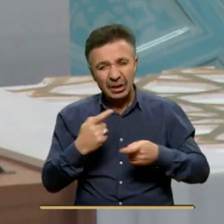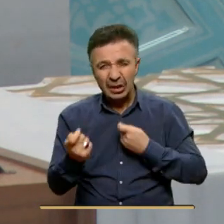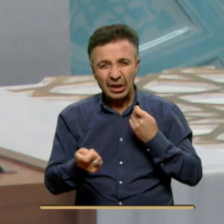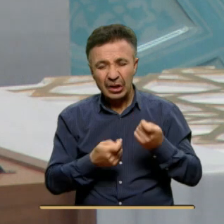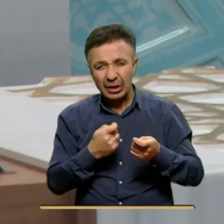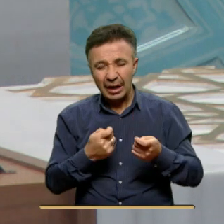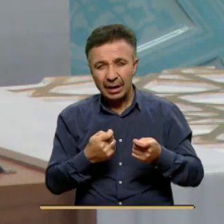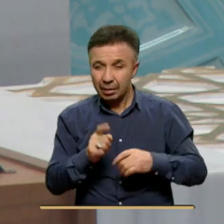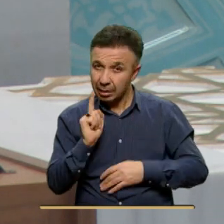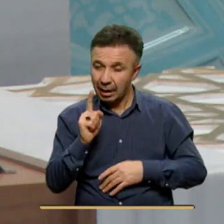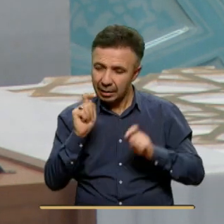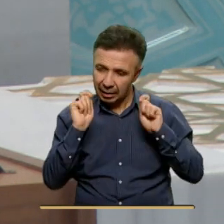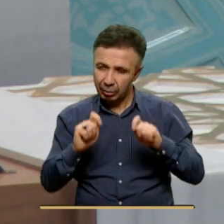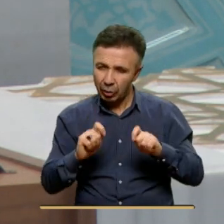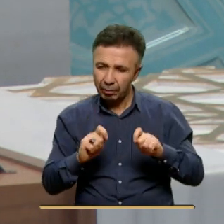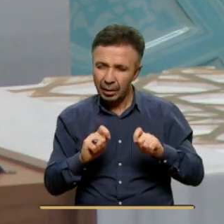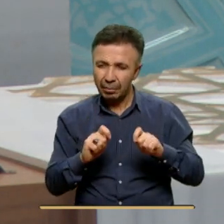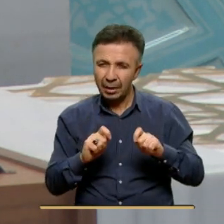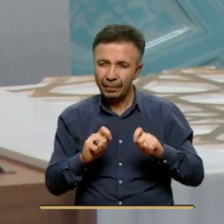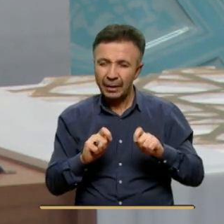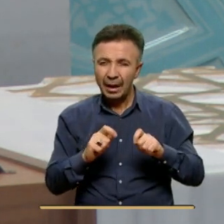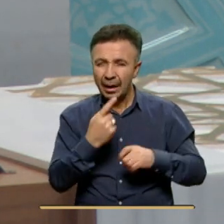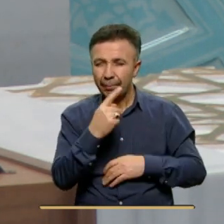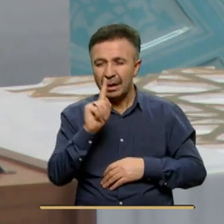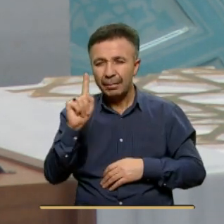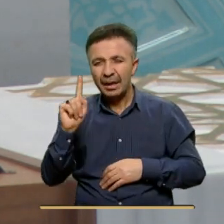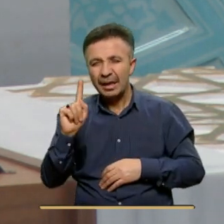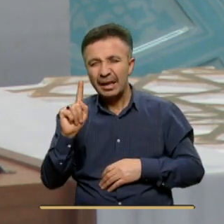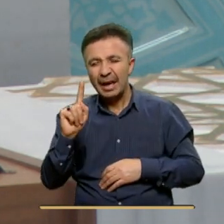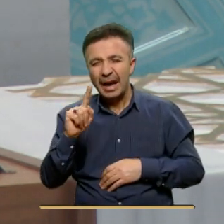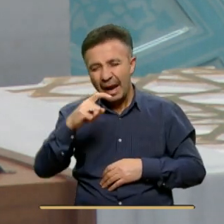bir emekle kurulan yuvalarımızın dağılmasına,